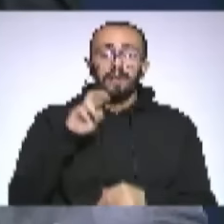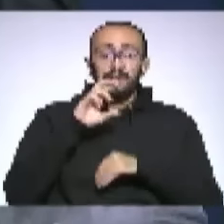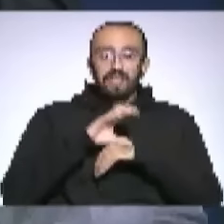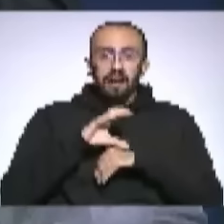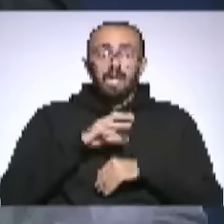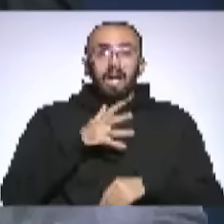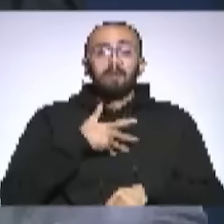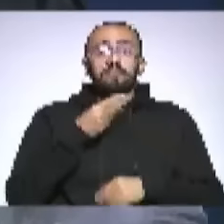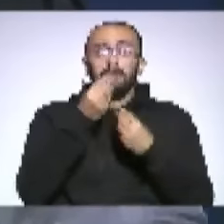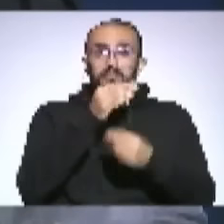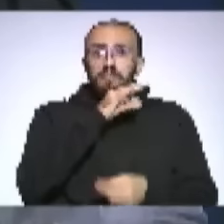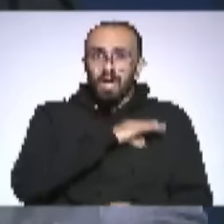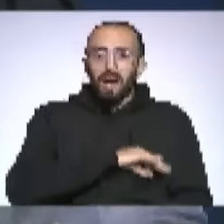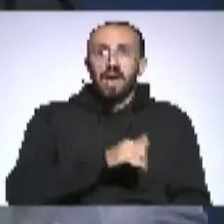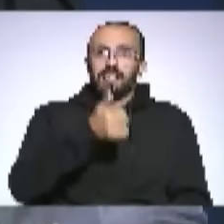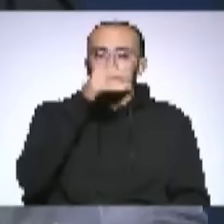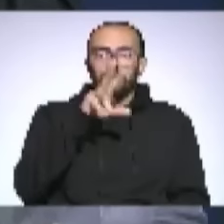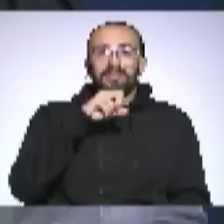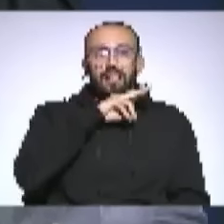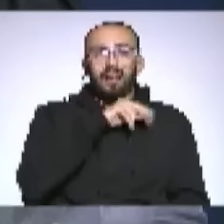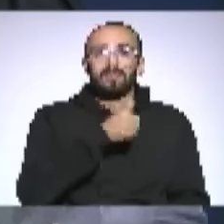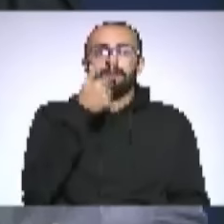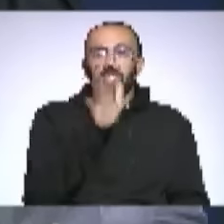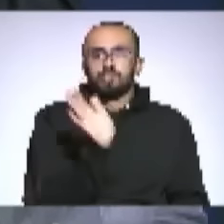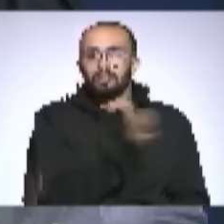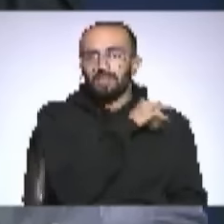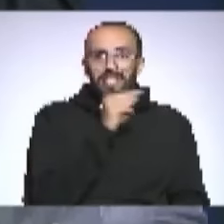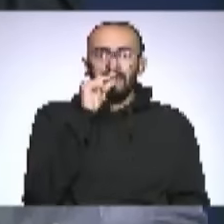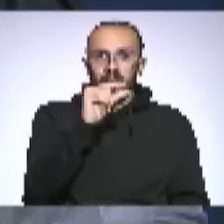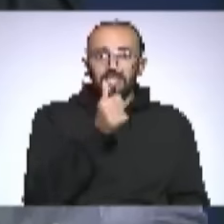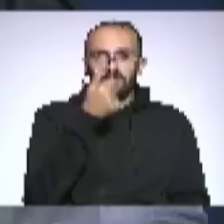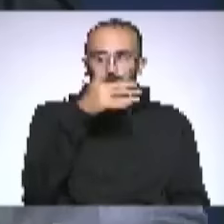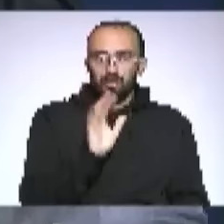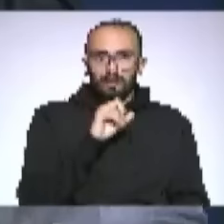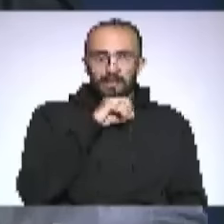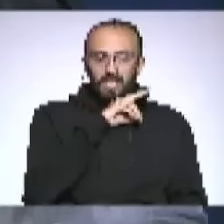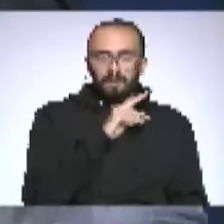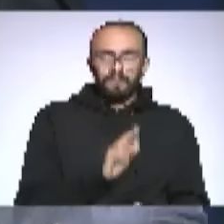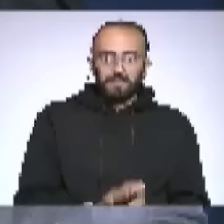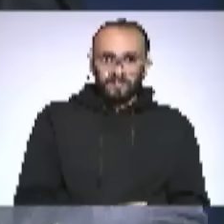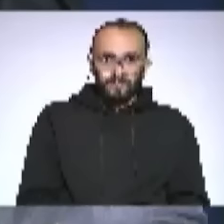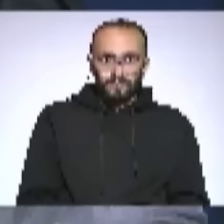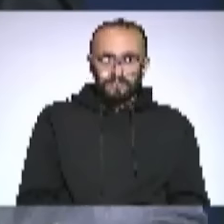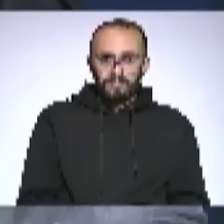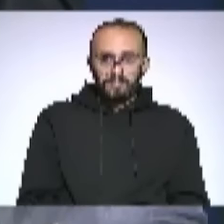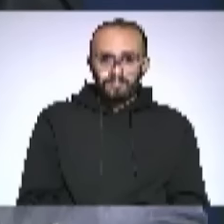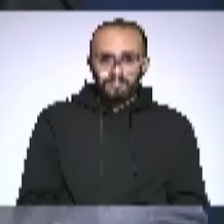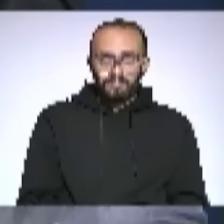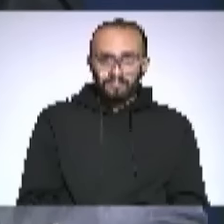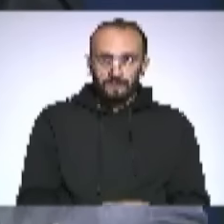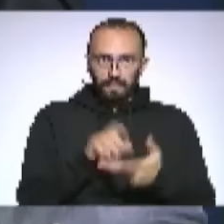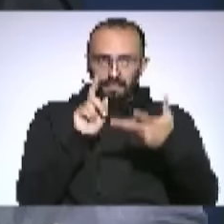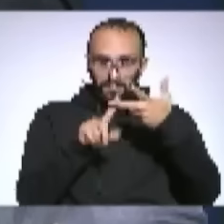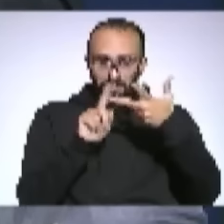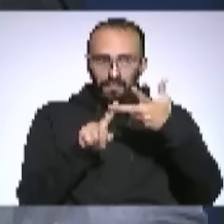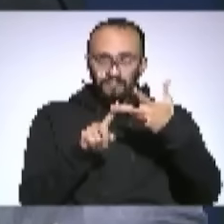من اجل مصلحتك قالت لك بلاش زنه او مصلحه اخته يعني الامر الثالث